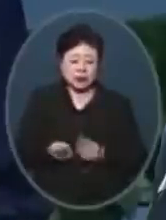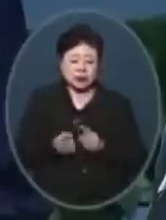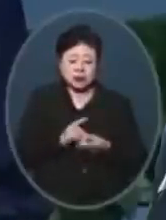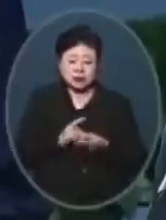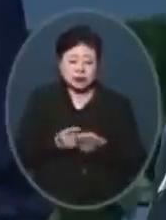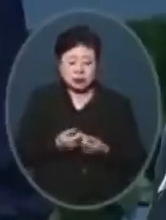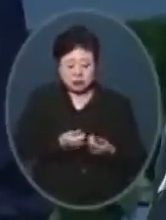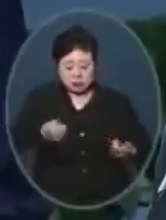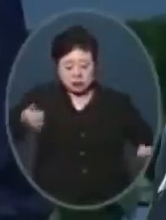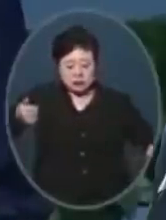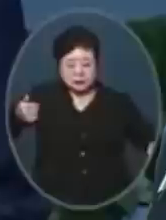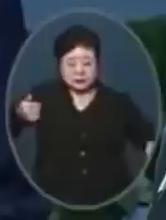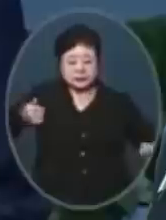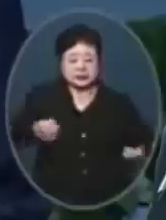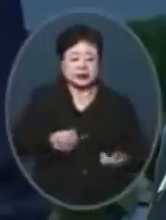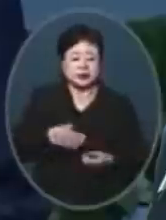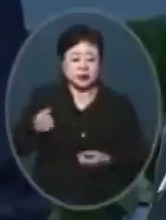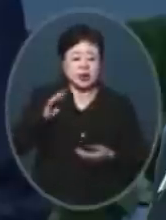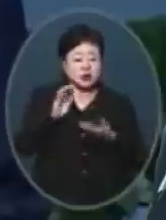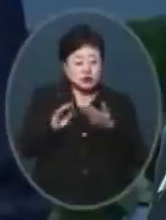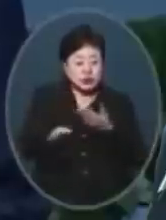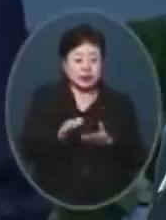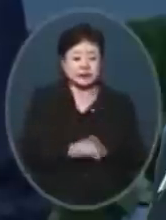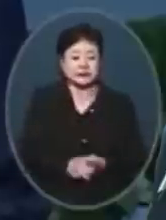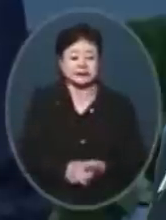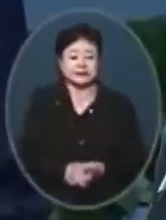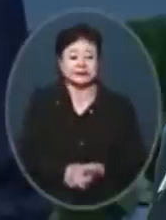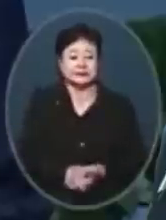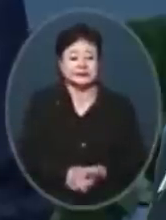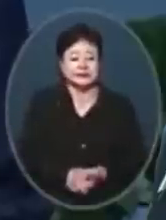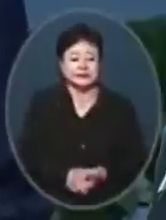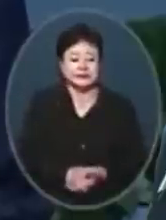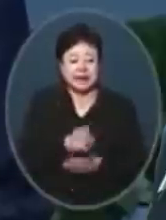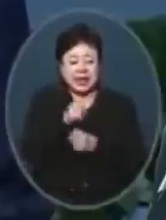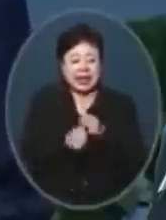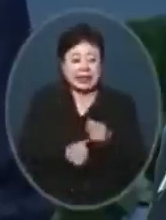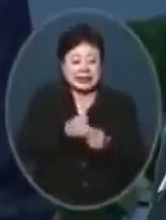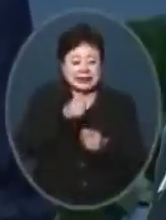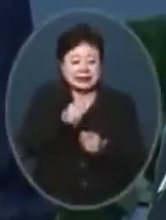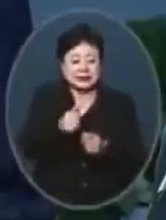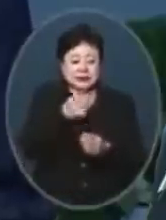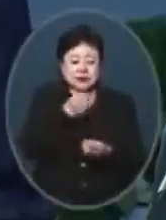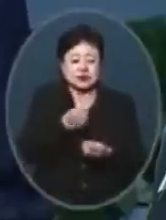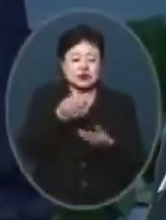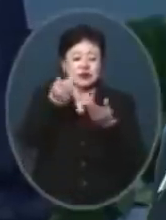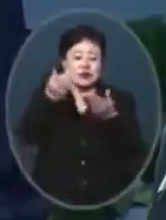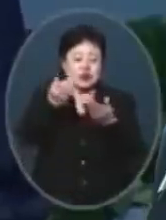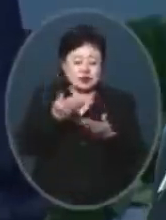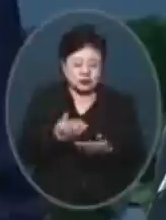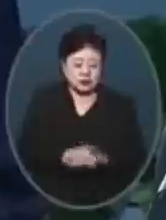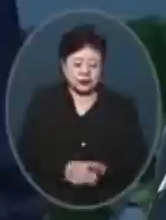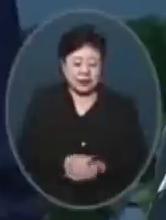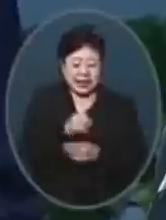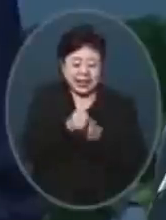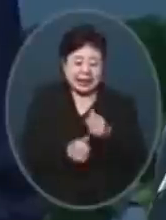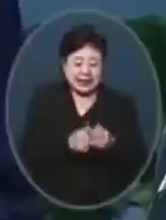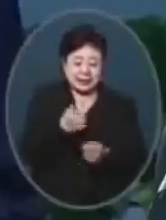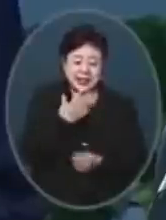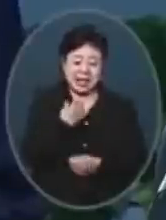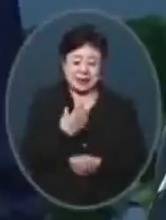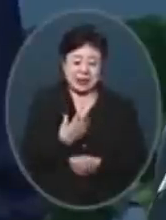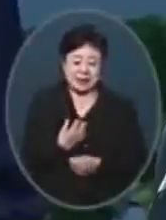조카를 떠나 보내고 난 다음에 하나님의 축복을 더 받게 되었습니다. 하나님이